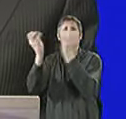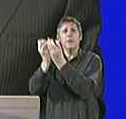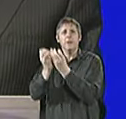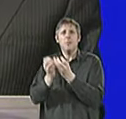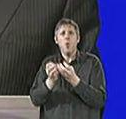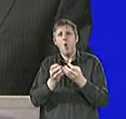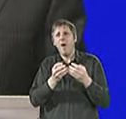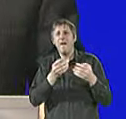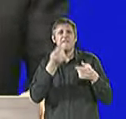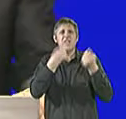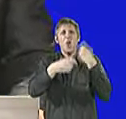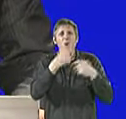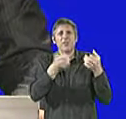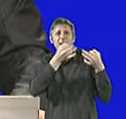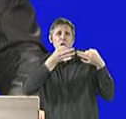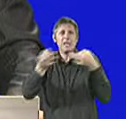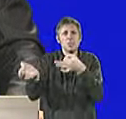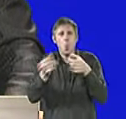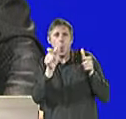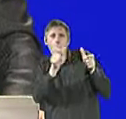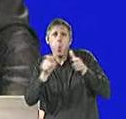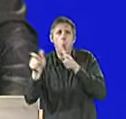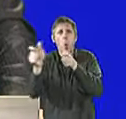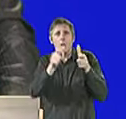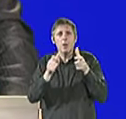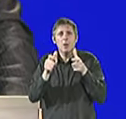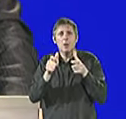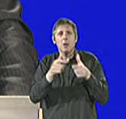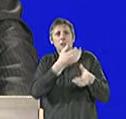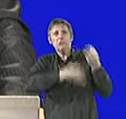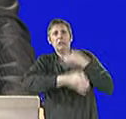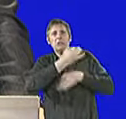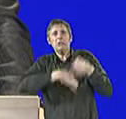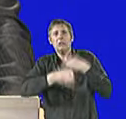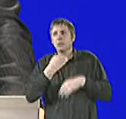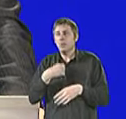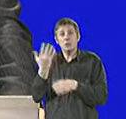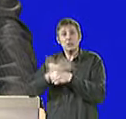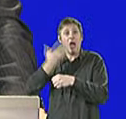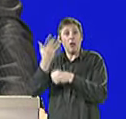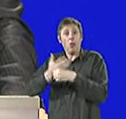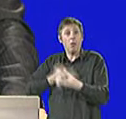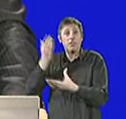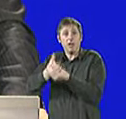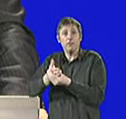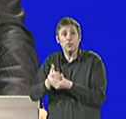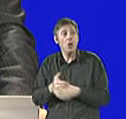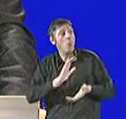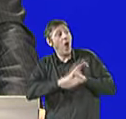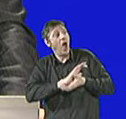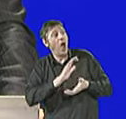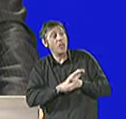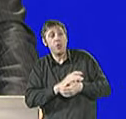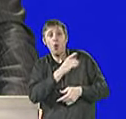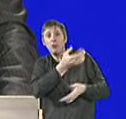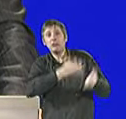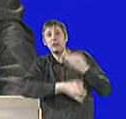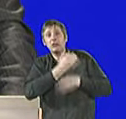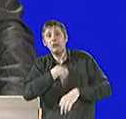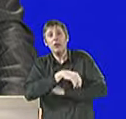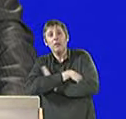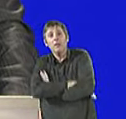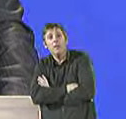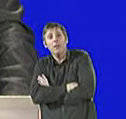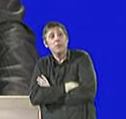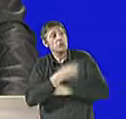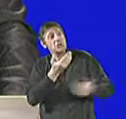finance. C'est ce que nous faisons depuis 5 ans. Fort heureusement, je ne les ai pas attendus, parce que si je les